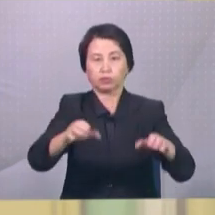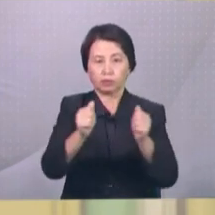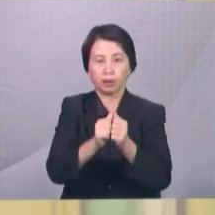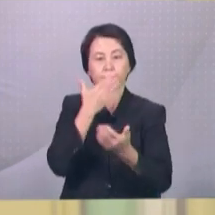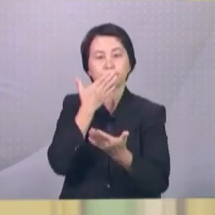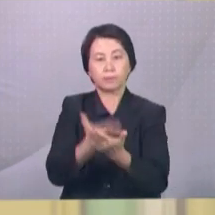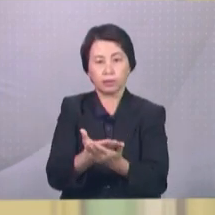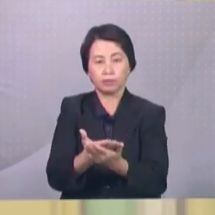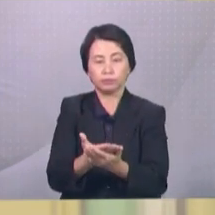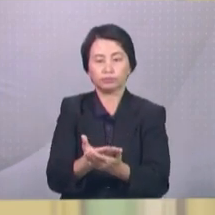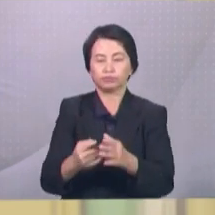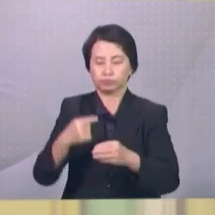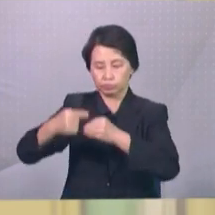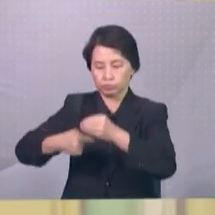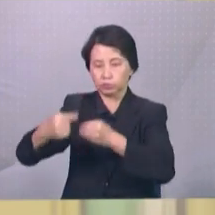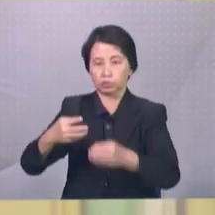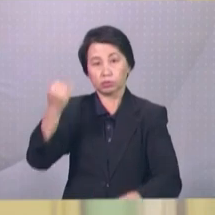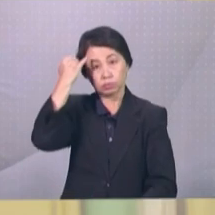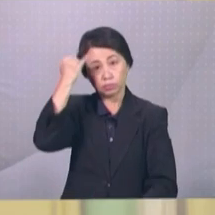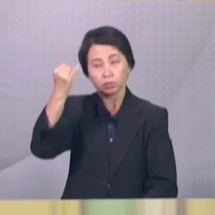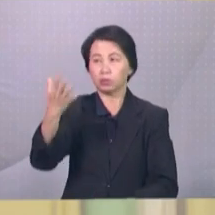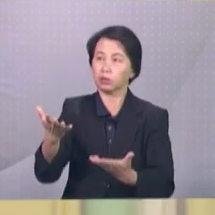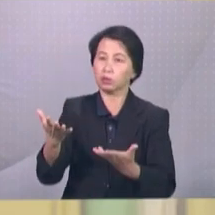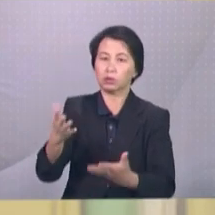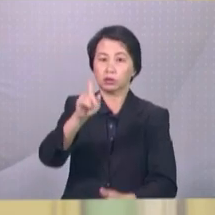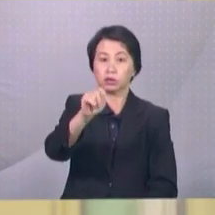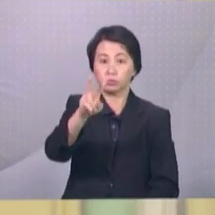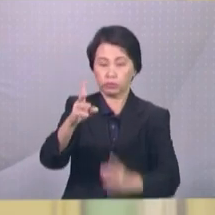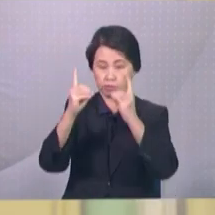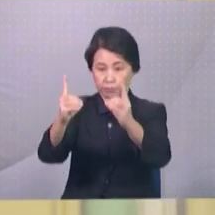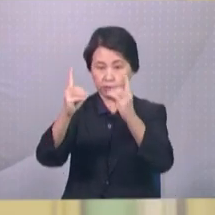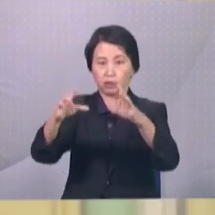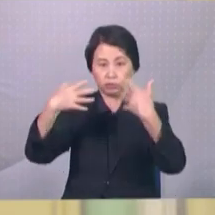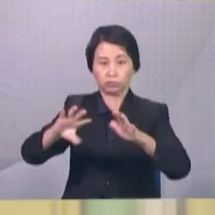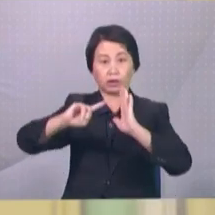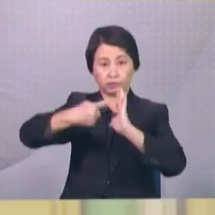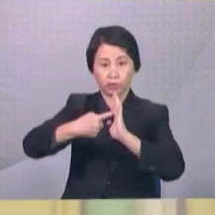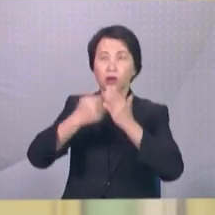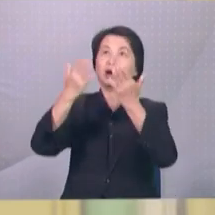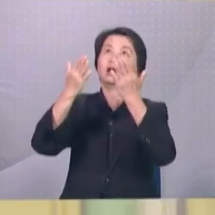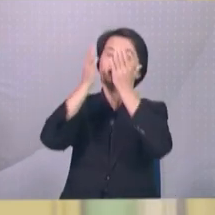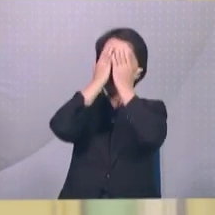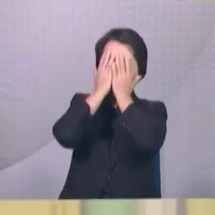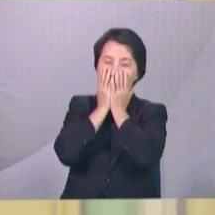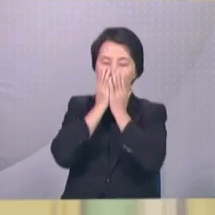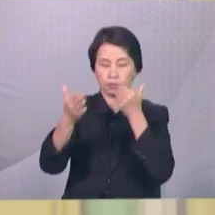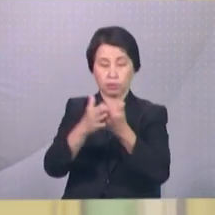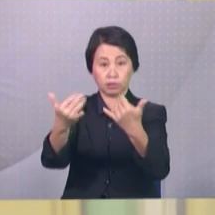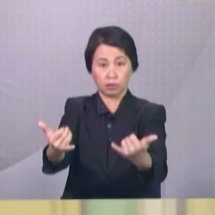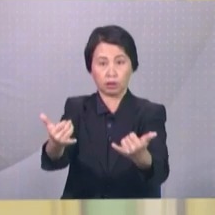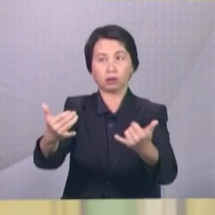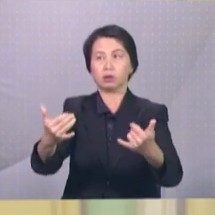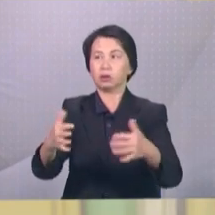baik. Berkaitan dengan pandangan berkaitan dengan TV pendidikan yang kita telah laksanakan, alhamdulillah setakat ini